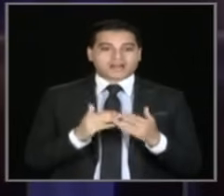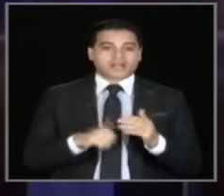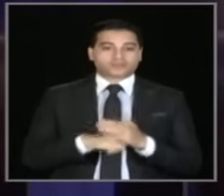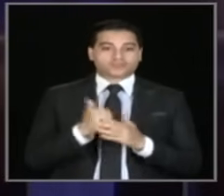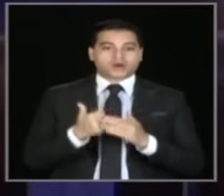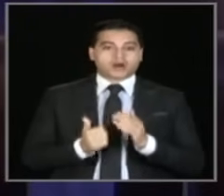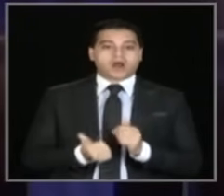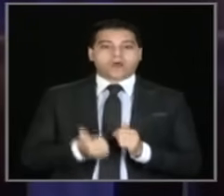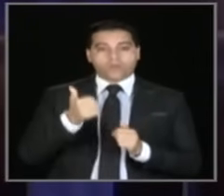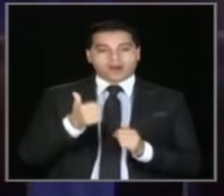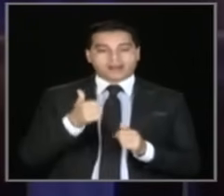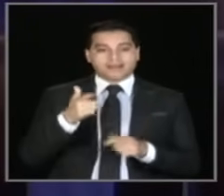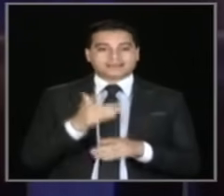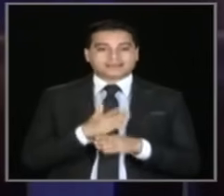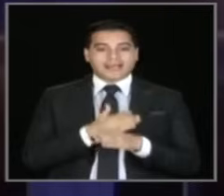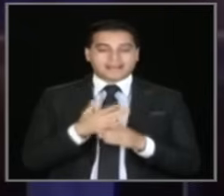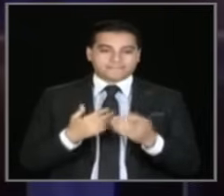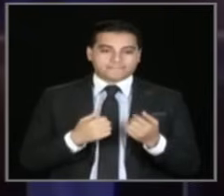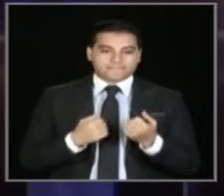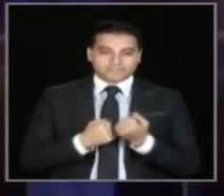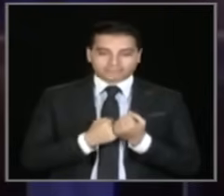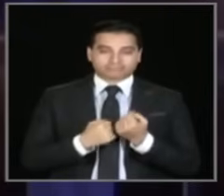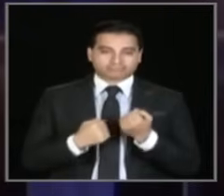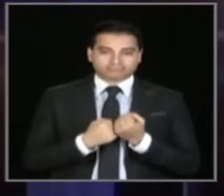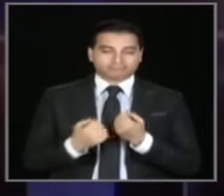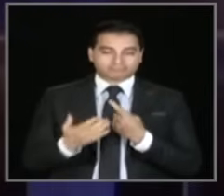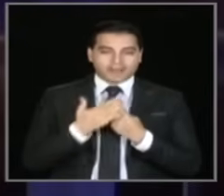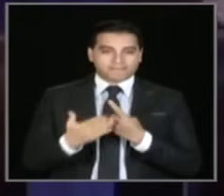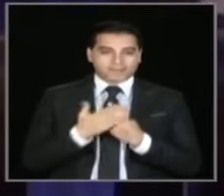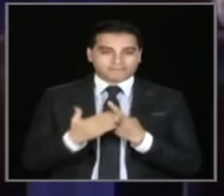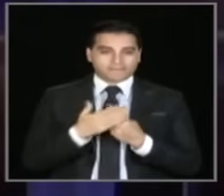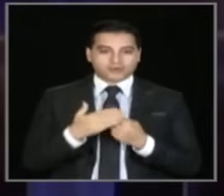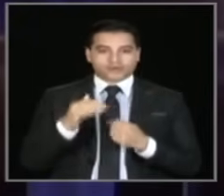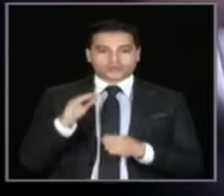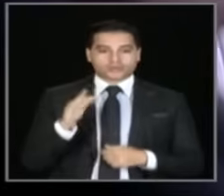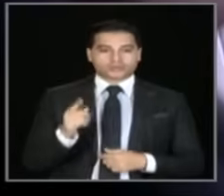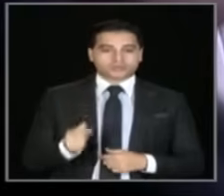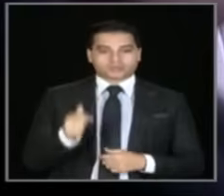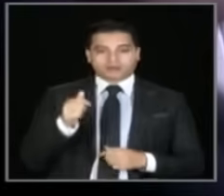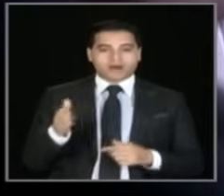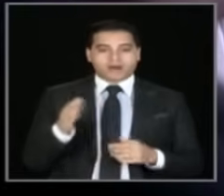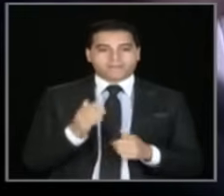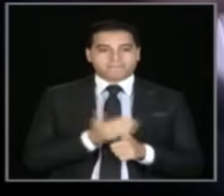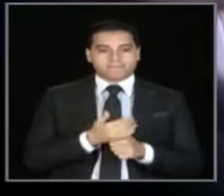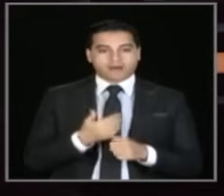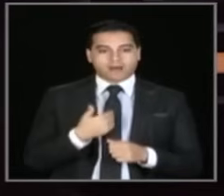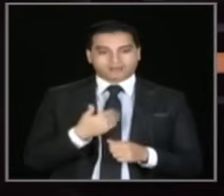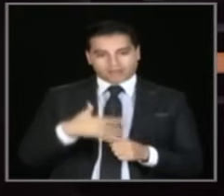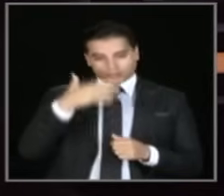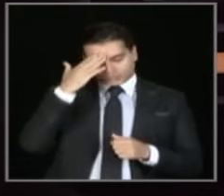البطولة، حد تعب معايا جدا في الموسمين سواء الموسم ده أو اللي فات بالذات، يسرى مراتي. فعايز